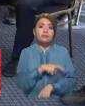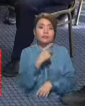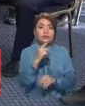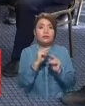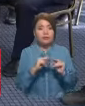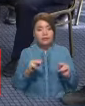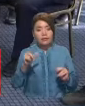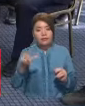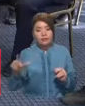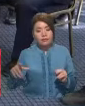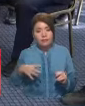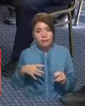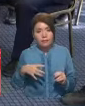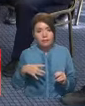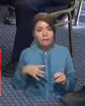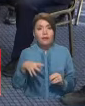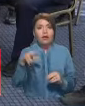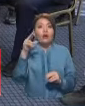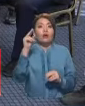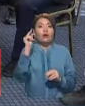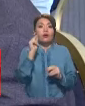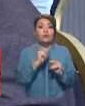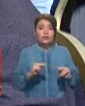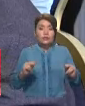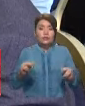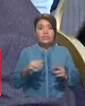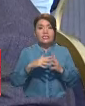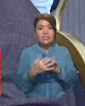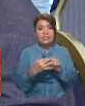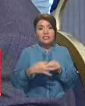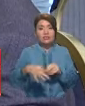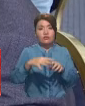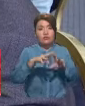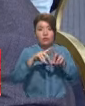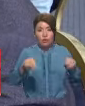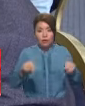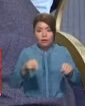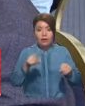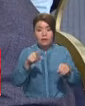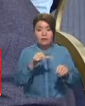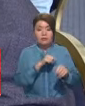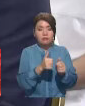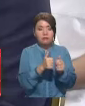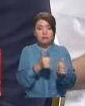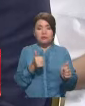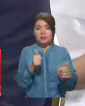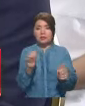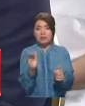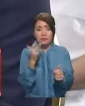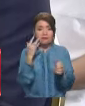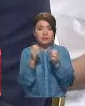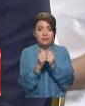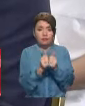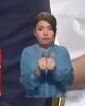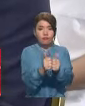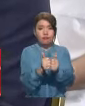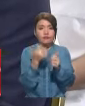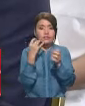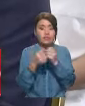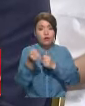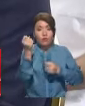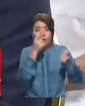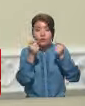педагоги. Учителя из сельских школ говорят, что их ученики не уступают своим городским сверстникам. Они пытливы,